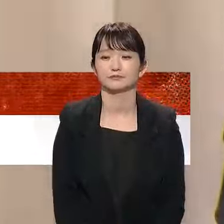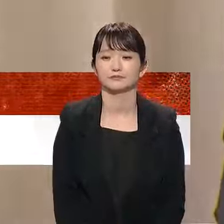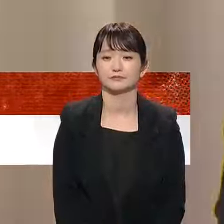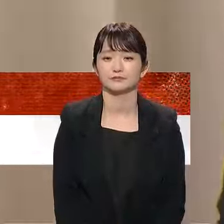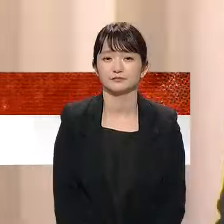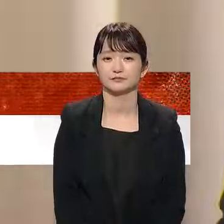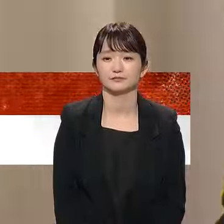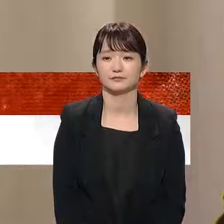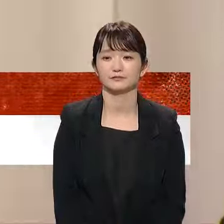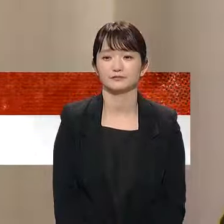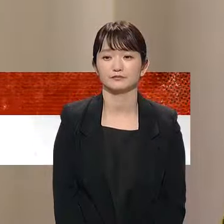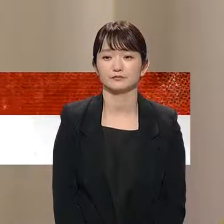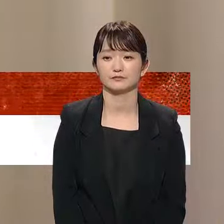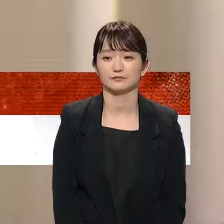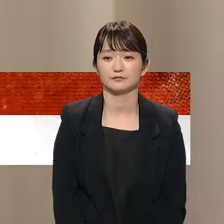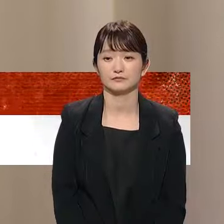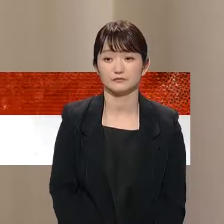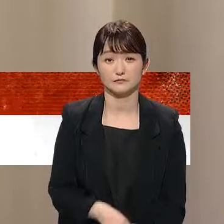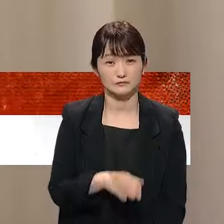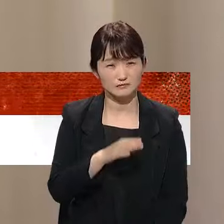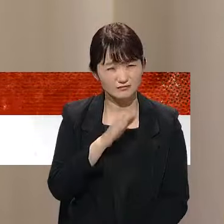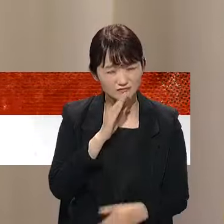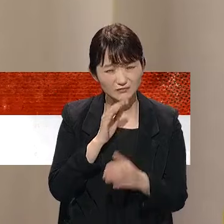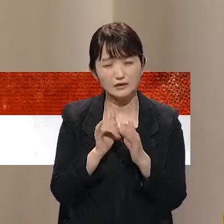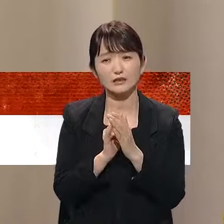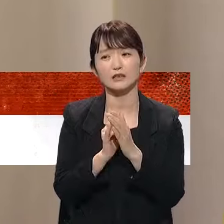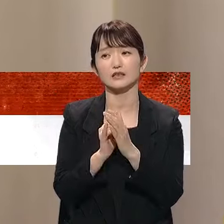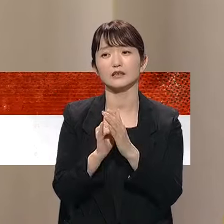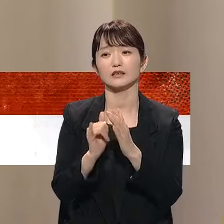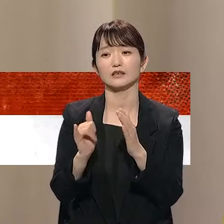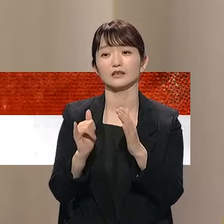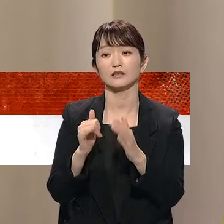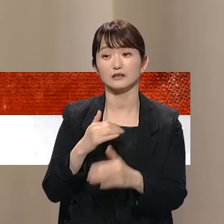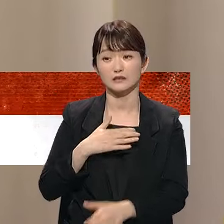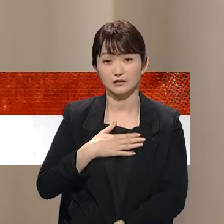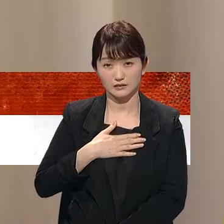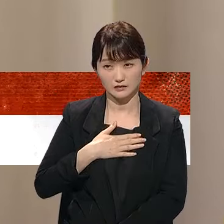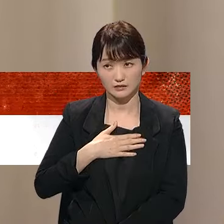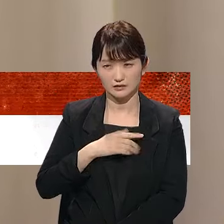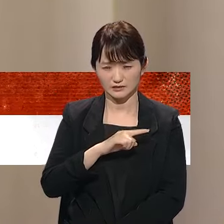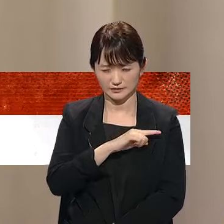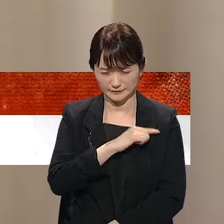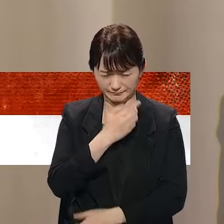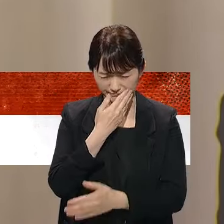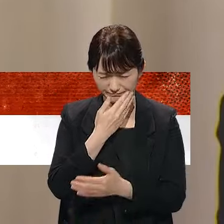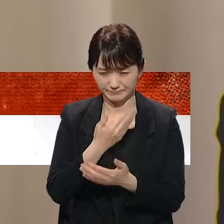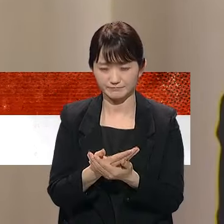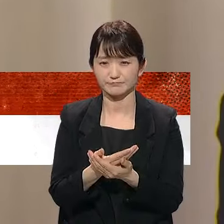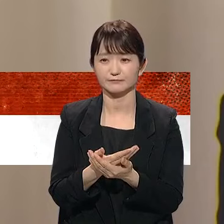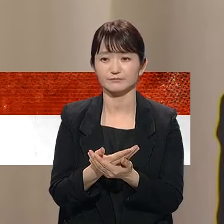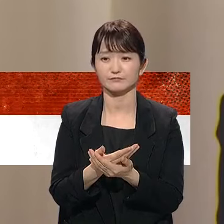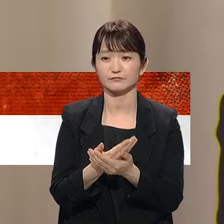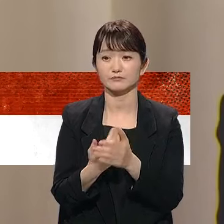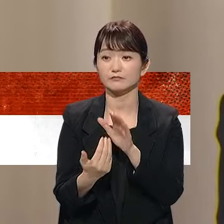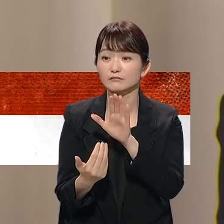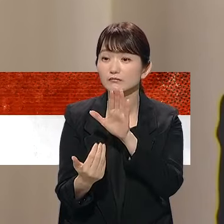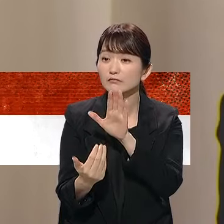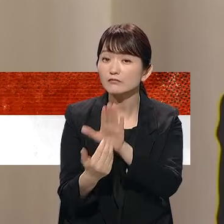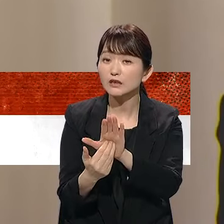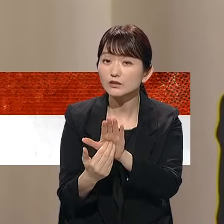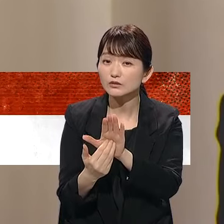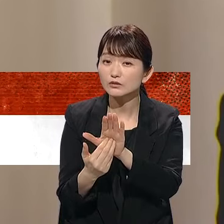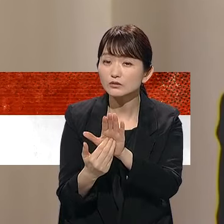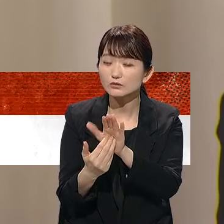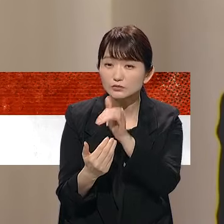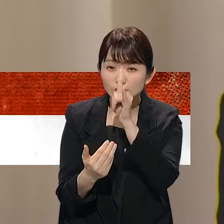진짜 정말 가족 이게 저한테 가자 컸으니까 막을 수 없냐고